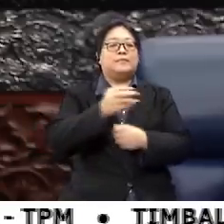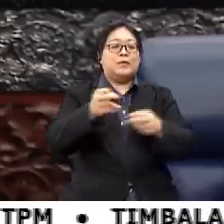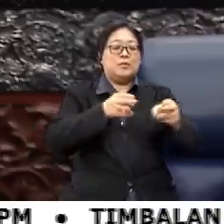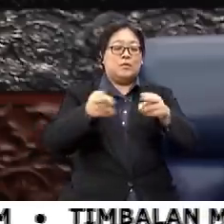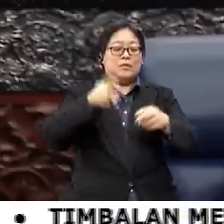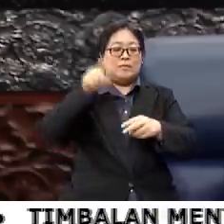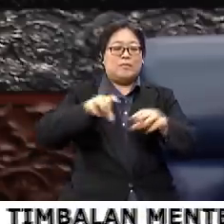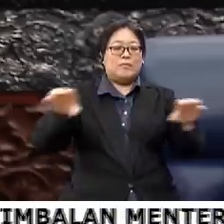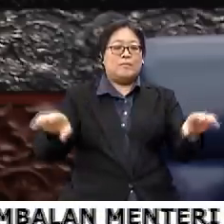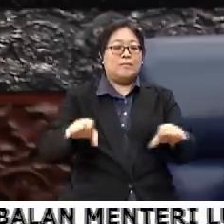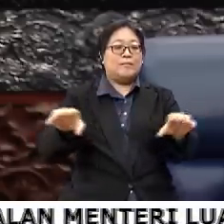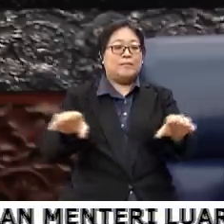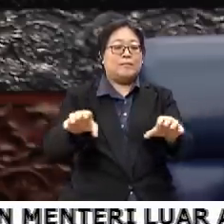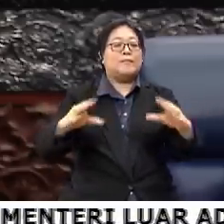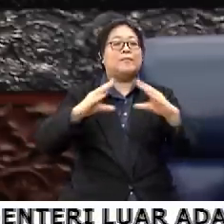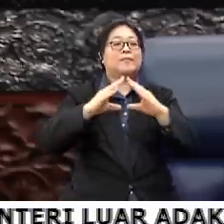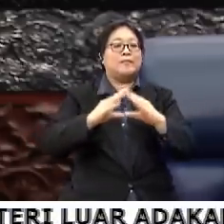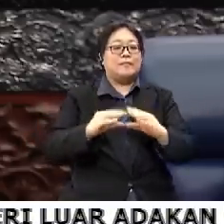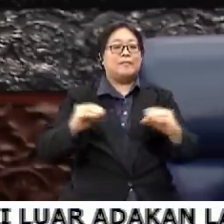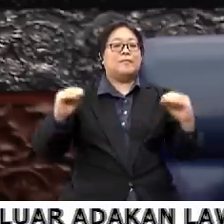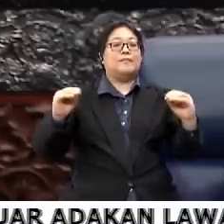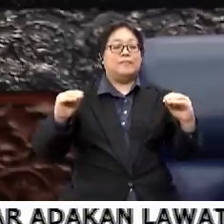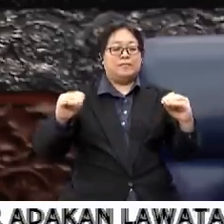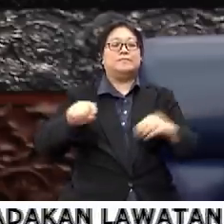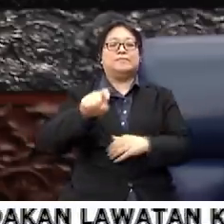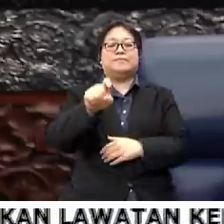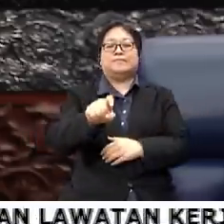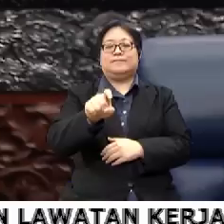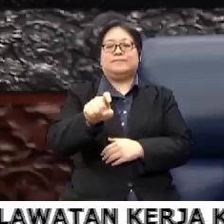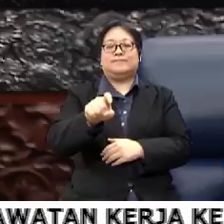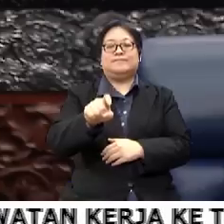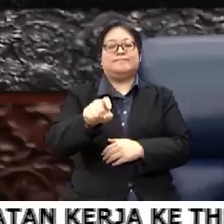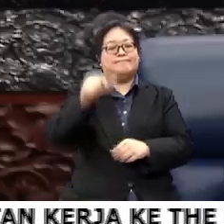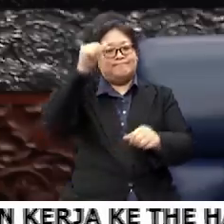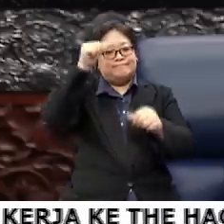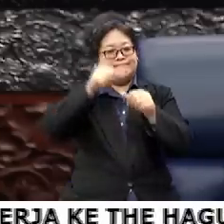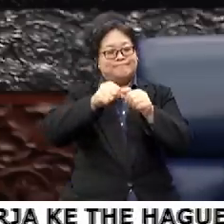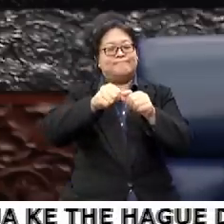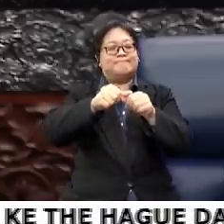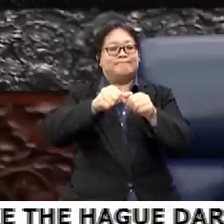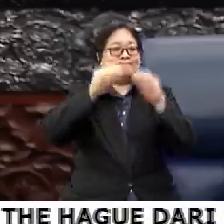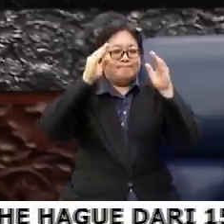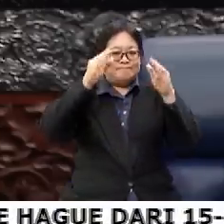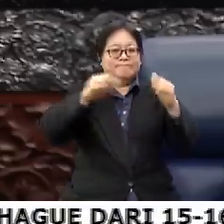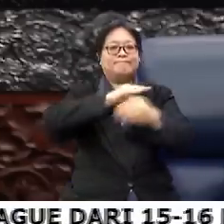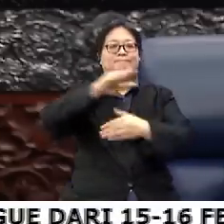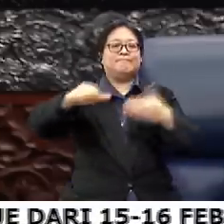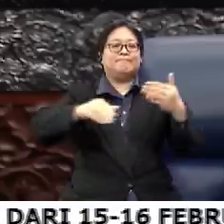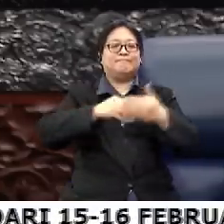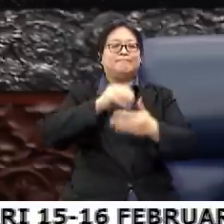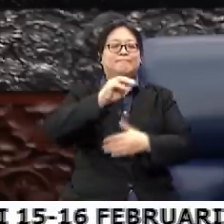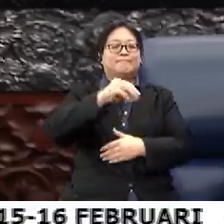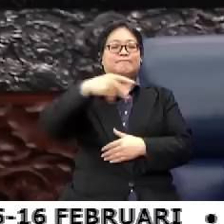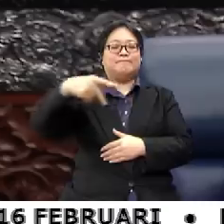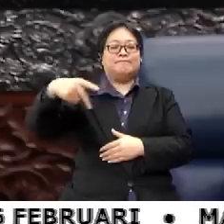yang mesti dilaksanakan untuk mengatasinya, pastinya diambil ingatan dan perhatian oleh semua ahli-ahli